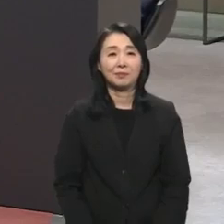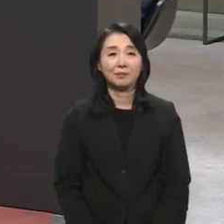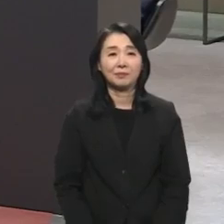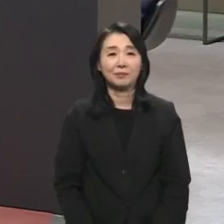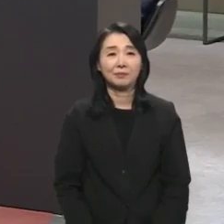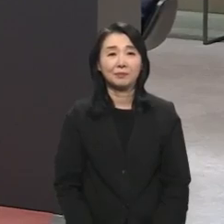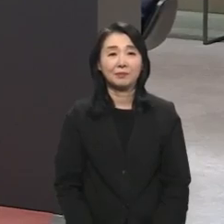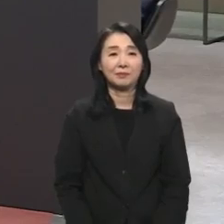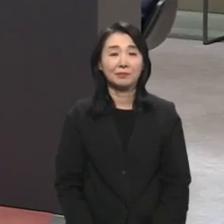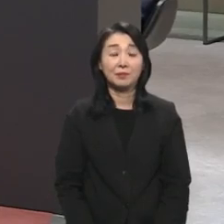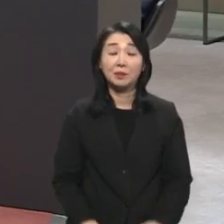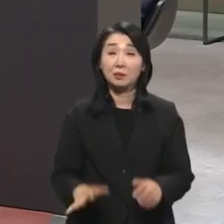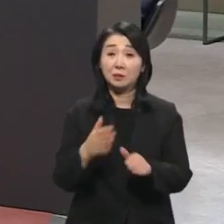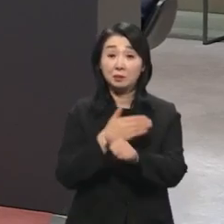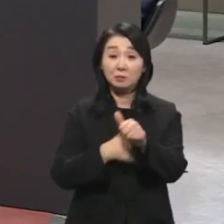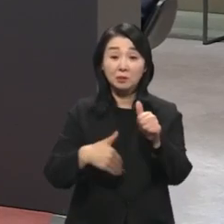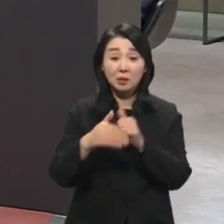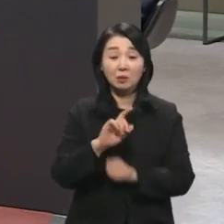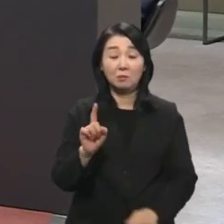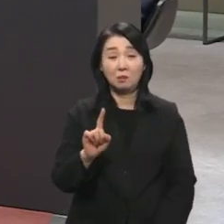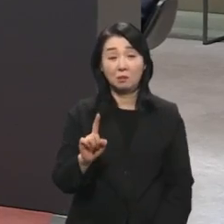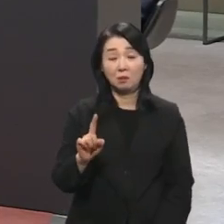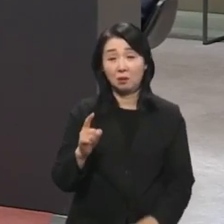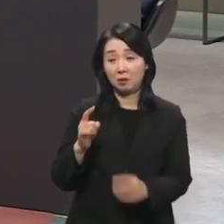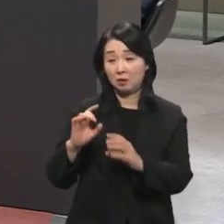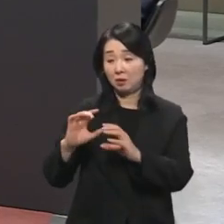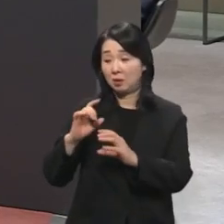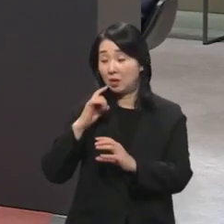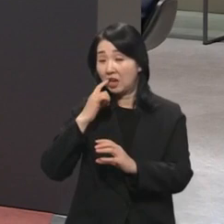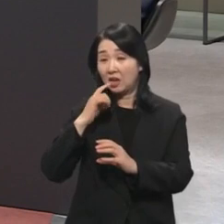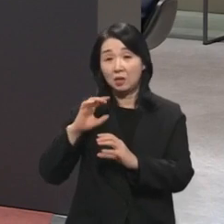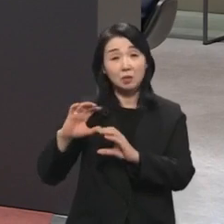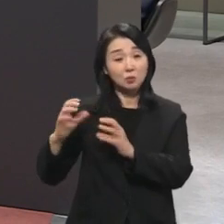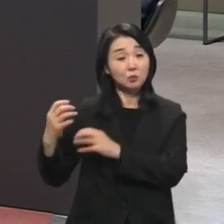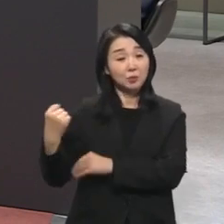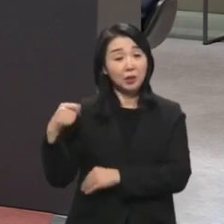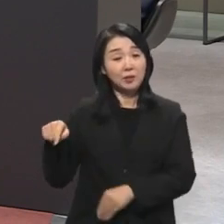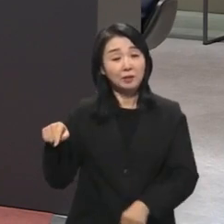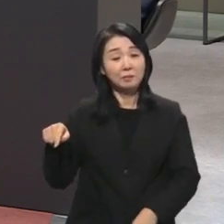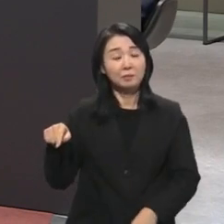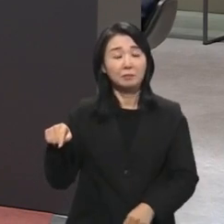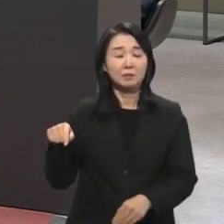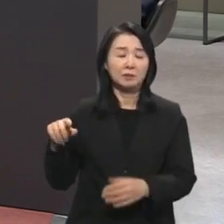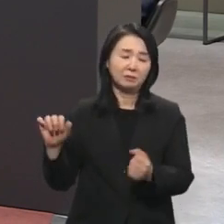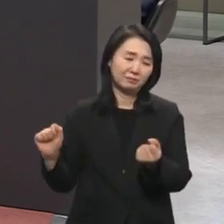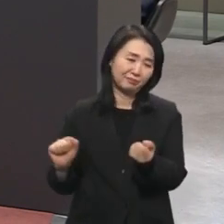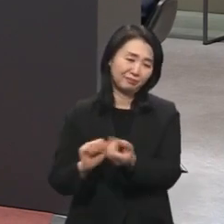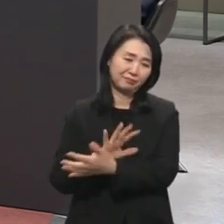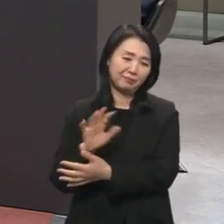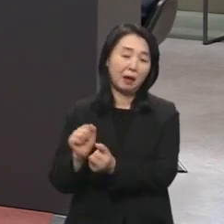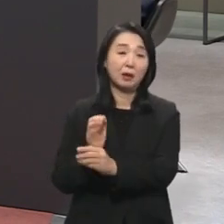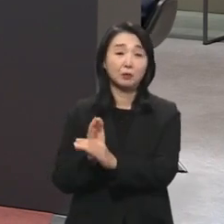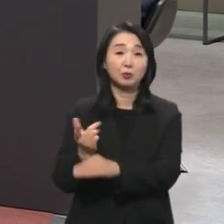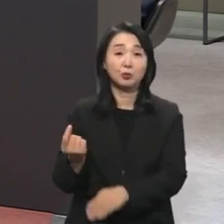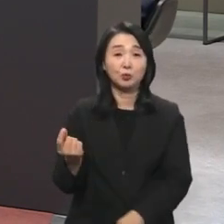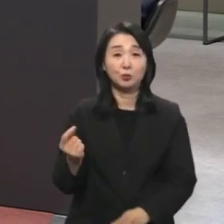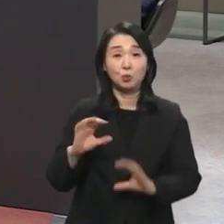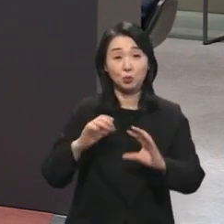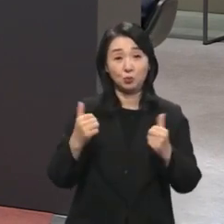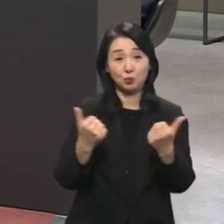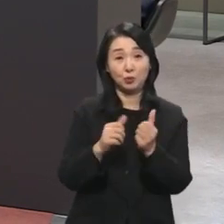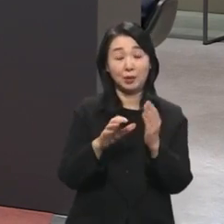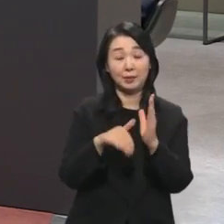이런 이제 상황인데 오늘 당이 이제 어쨌든 아직까지는 이제 조금 어수선해 있는 그런 상황인데 오늘 국회에서